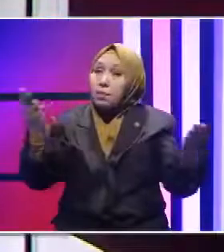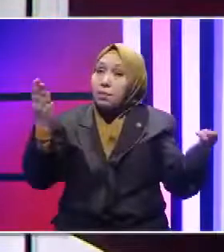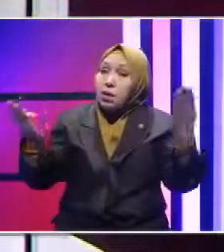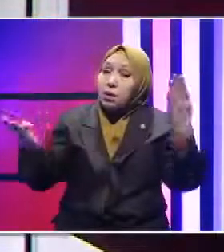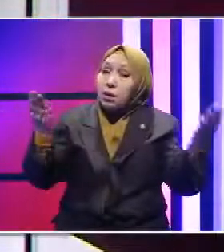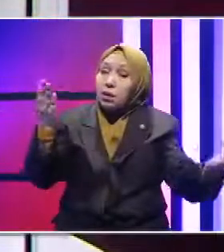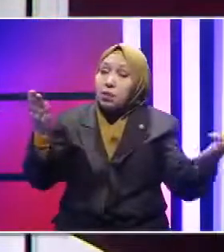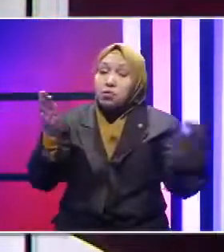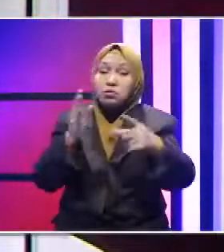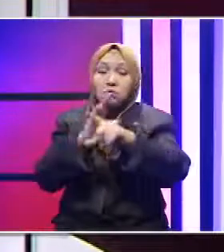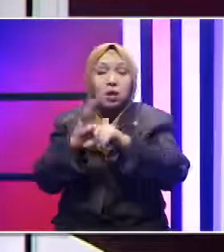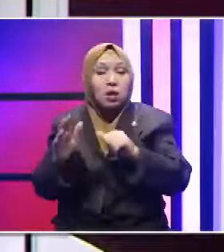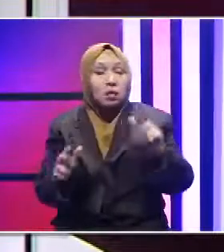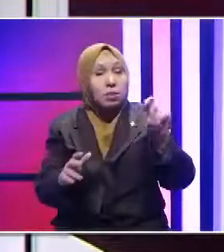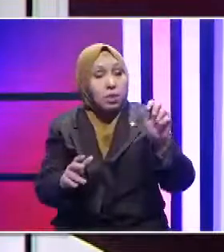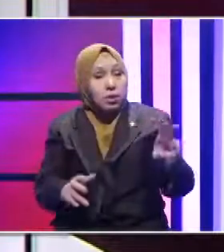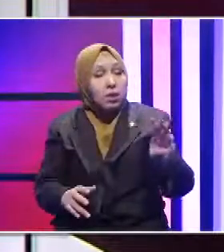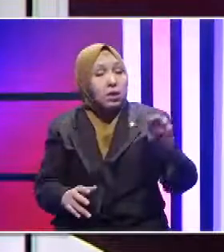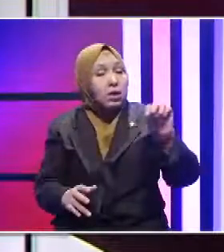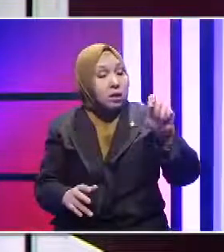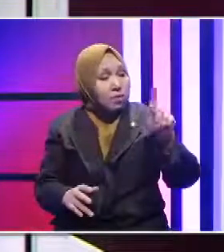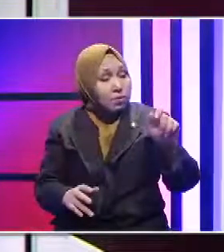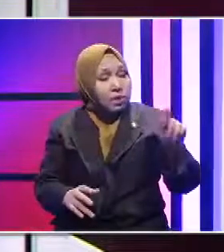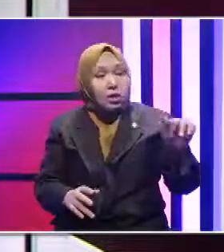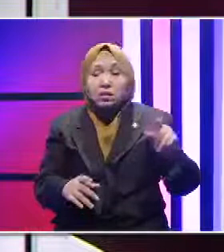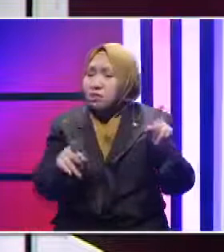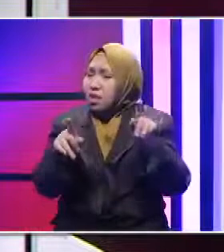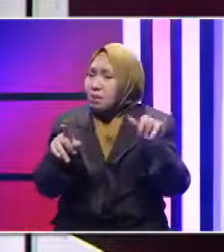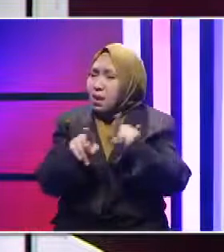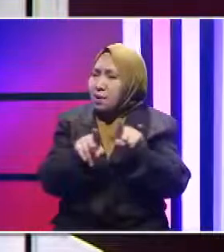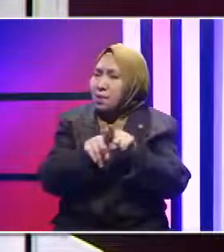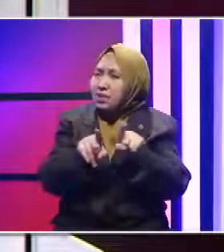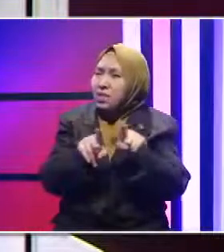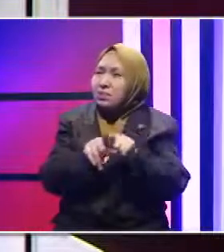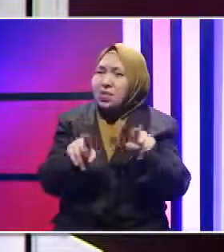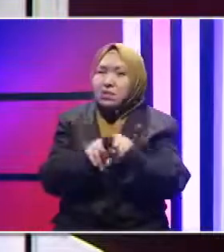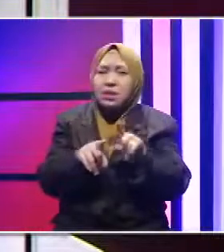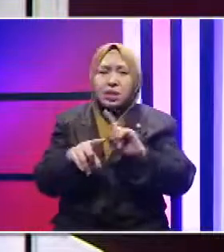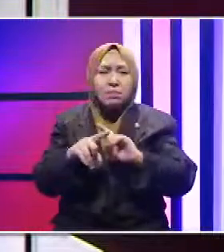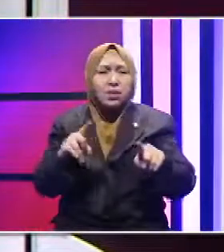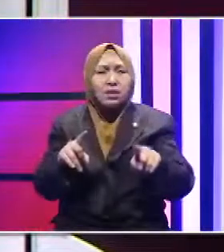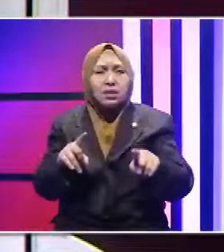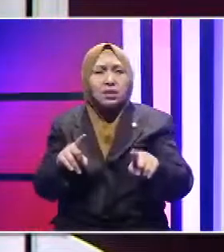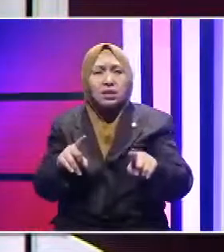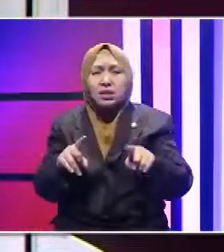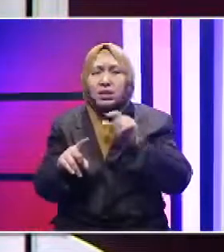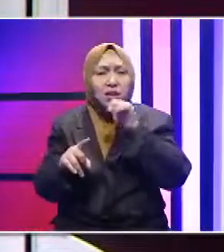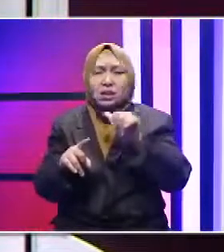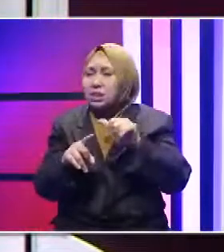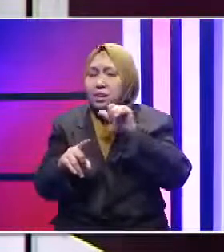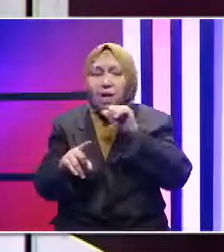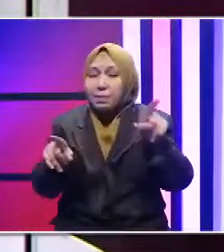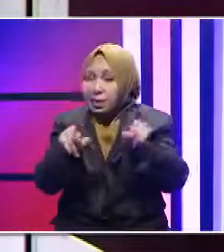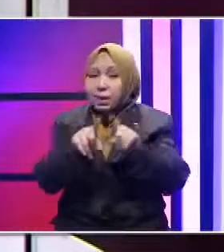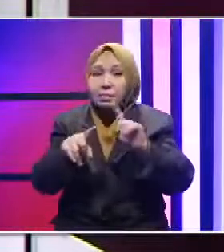surah At-Takwir dan juga surah Al-Infitar ini seperti sama tetapi tidak sekata. Betul. Tidak sekata,